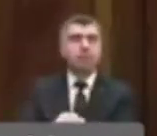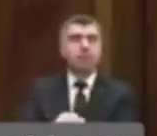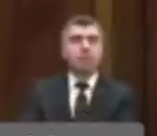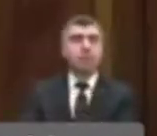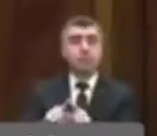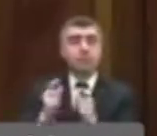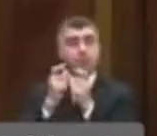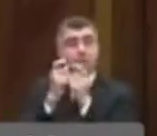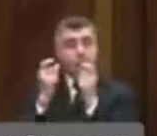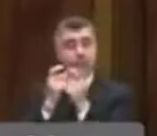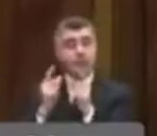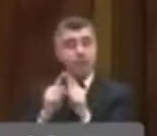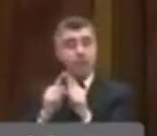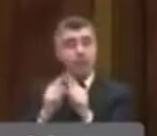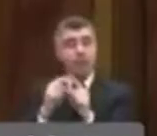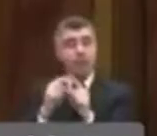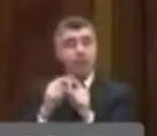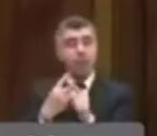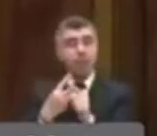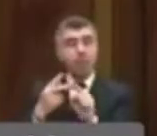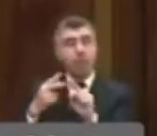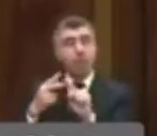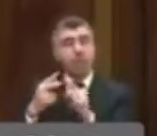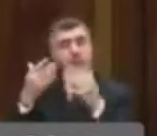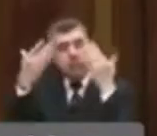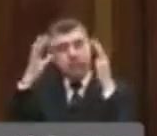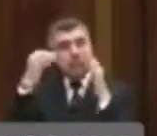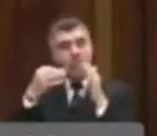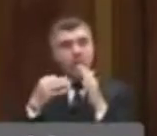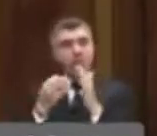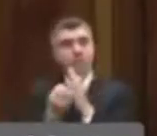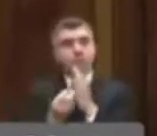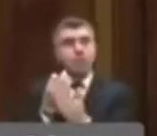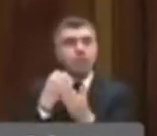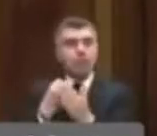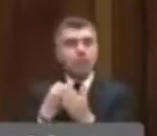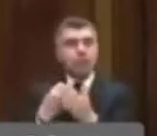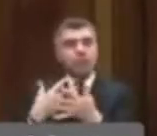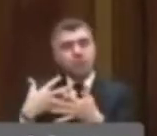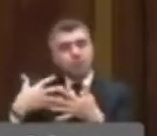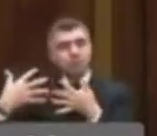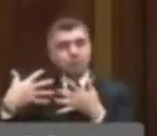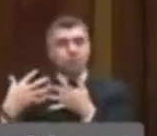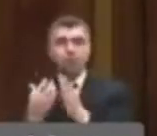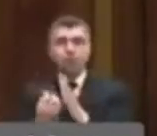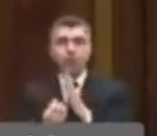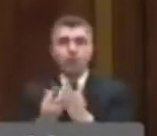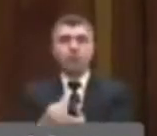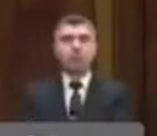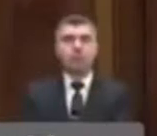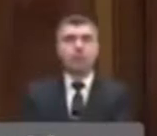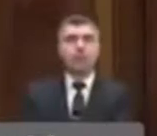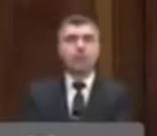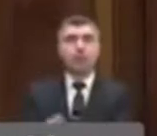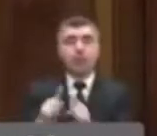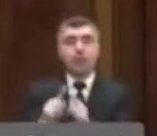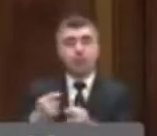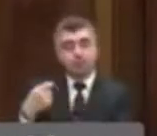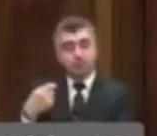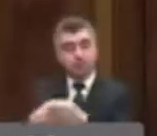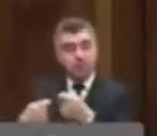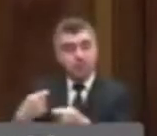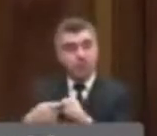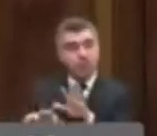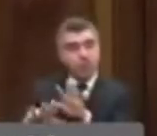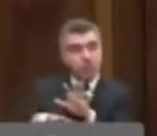المقاولة الثقافية باش تحول لمحرك حقيقي للمبادرة الإبداعية، وباش تساهم في تعزيز الدينامية الاقتصادية والاجتماعية